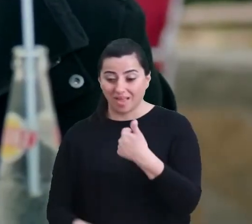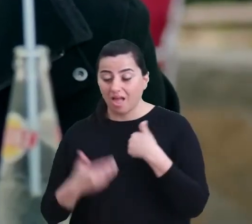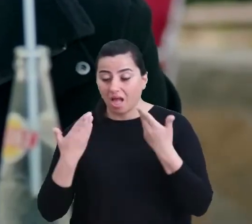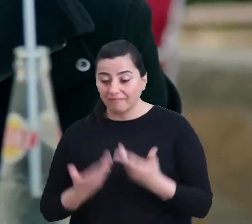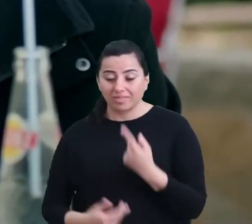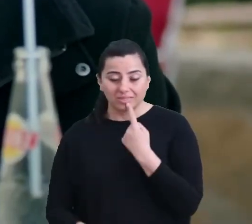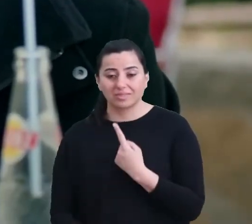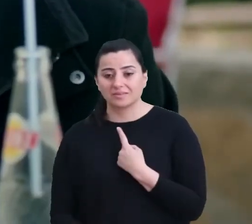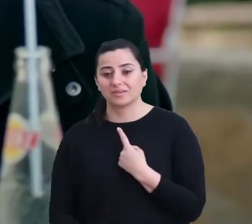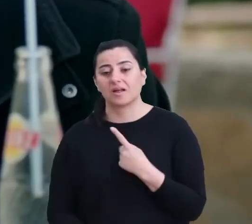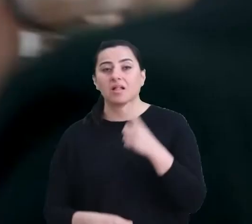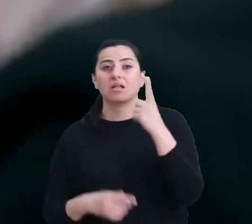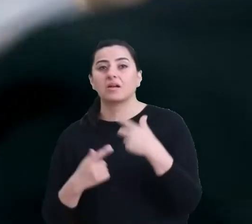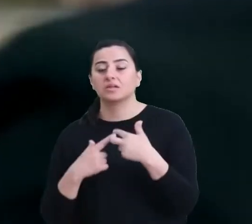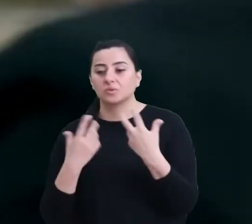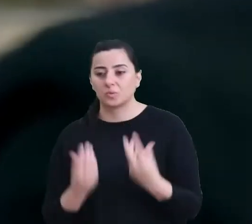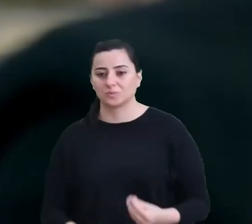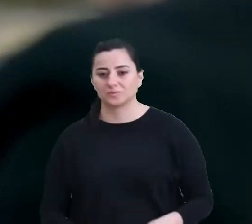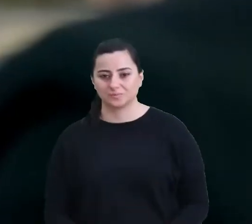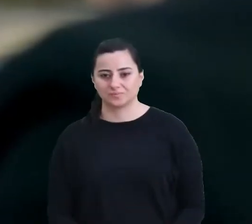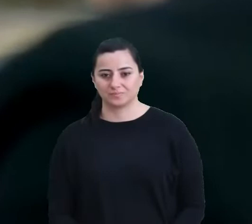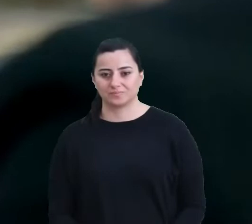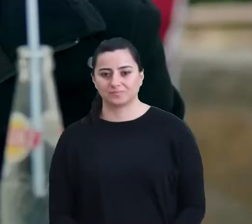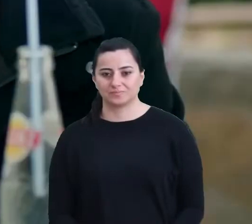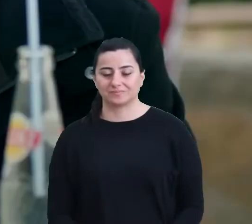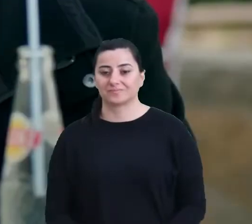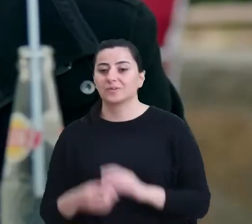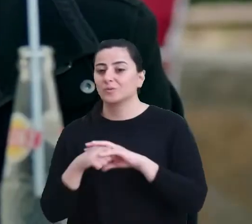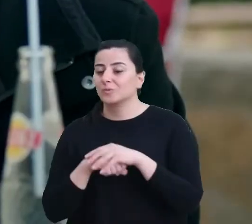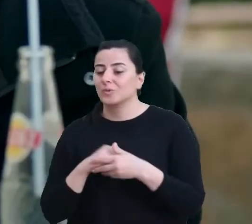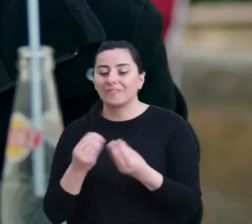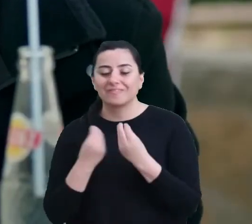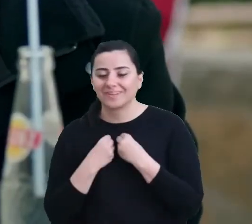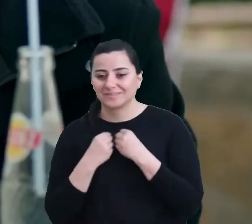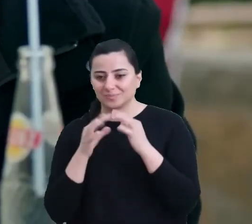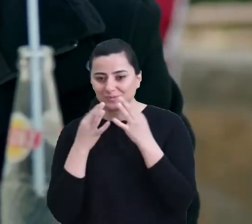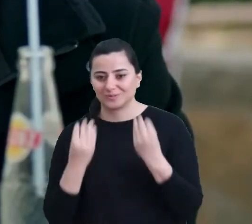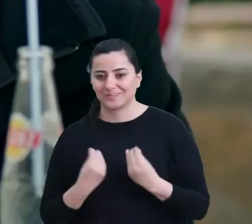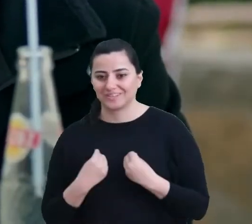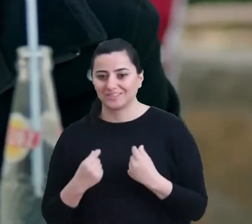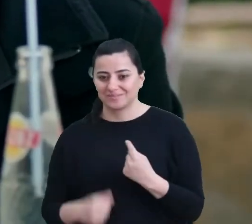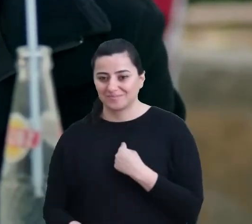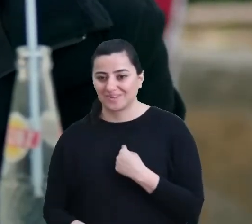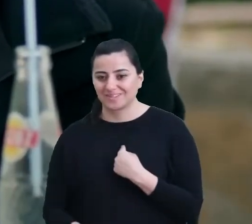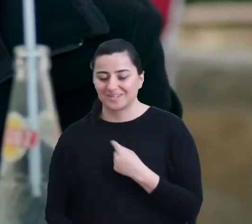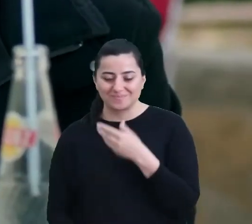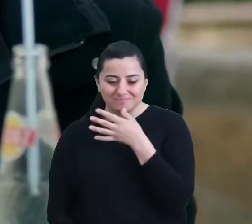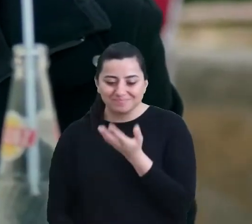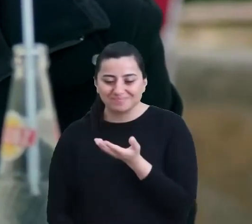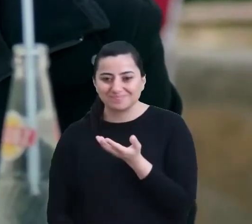ya. Allah razı olsun sen. Dünyalığa verdin bana. Ben ne